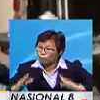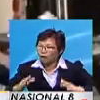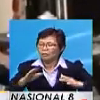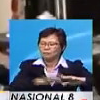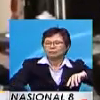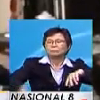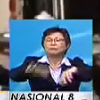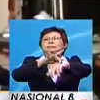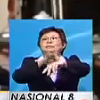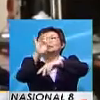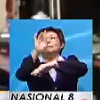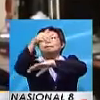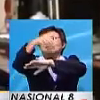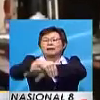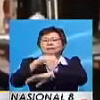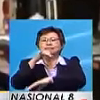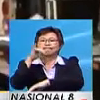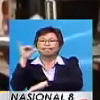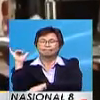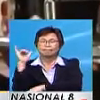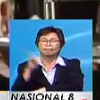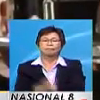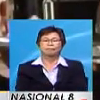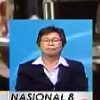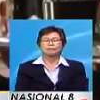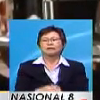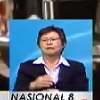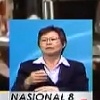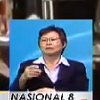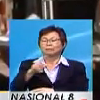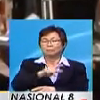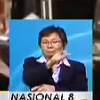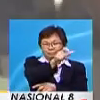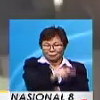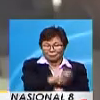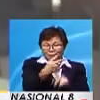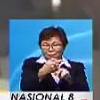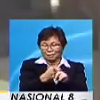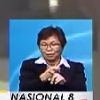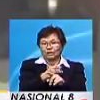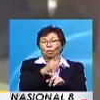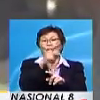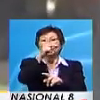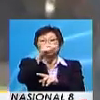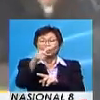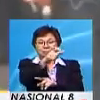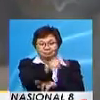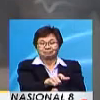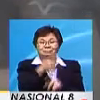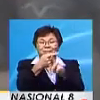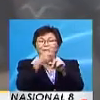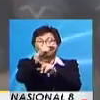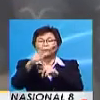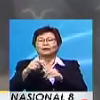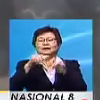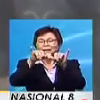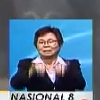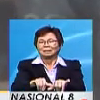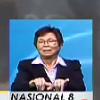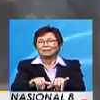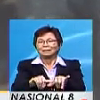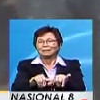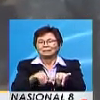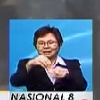sekitar pukul 8 malam semalam berdasarkan maklumat mangsa yang berasal dari Kuala Lumpur itu tinggal sebilik